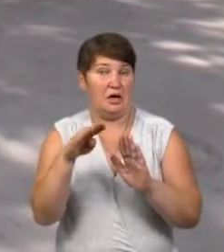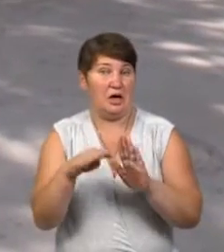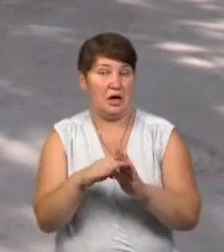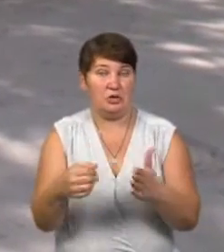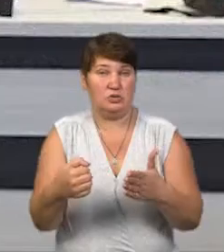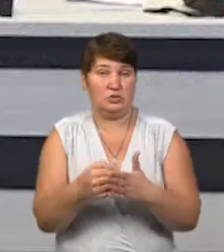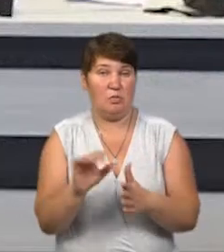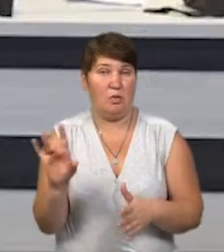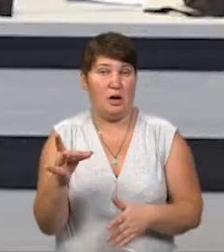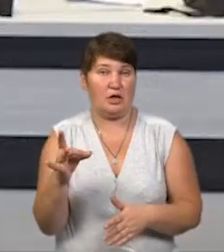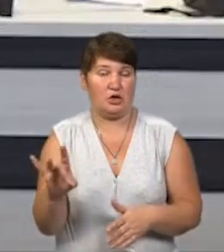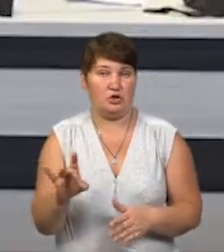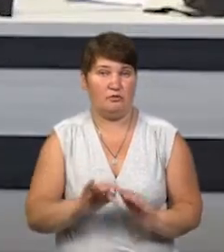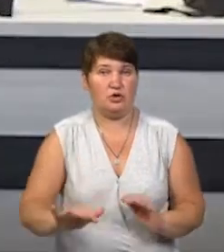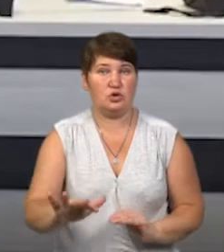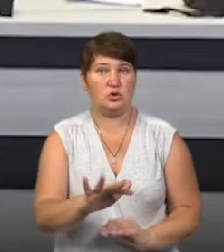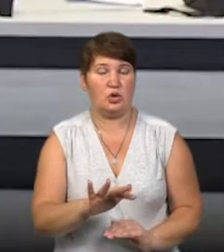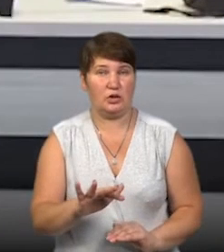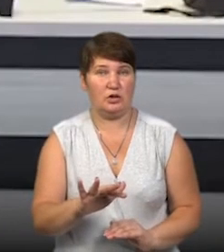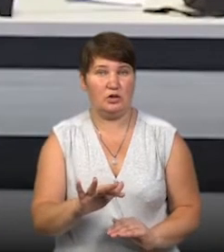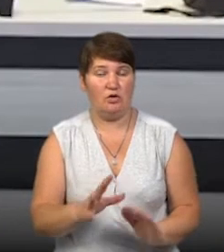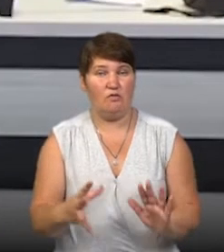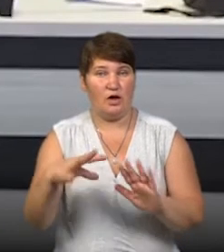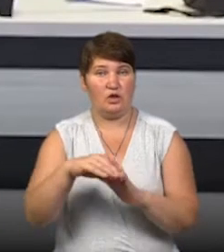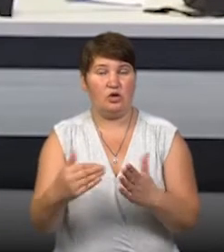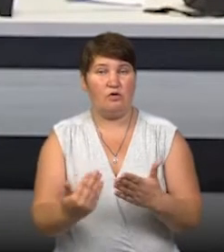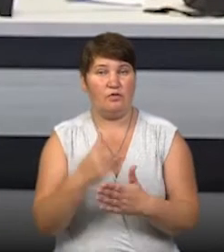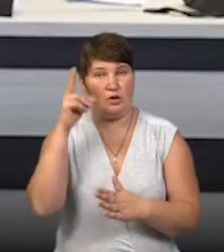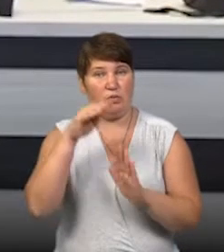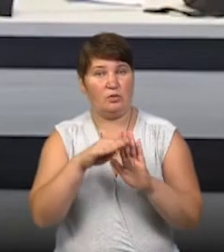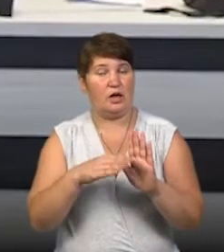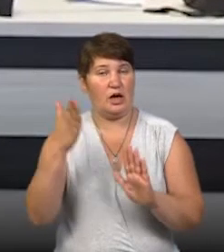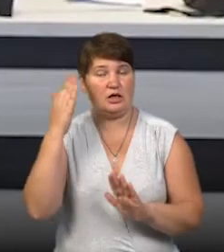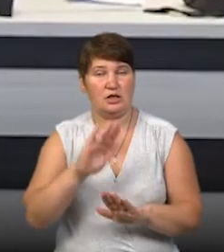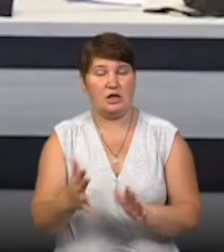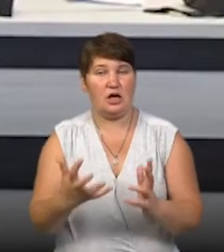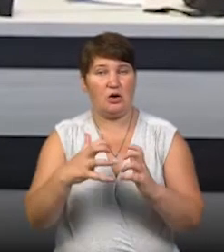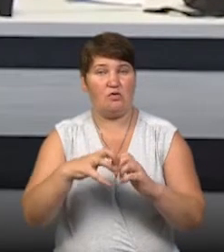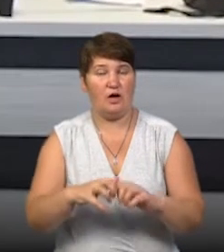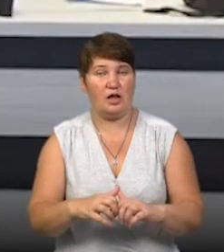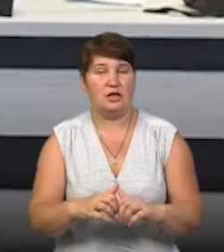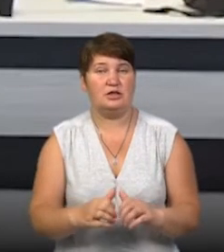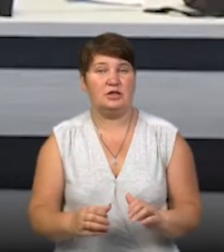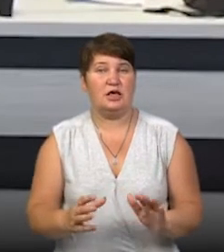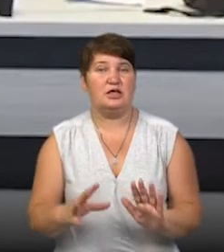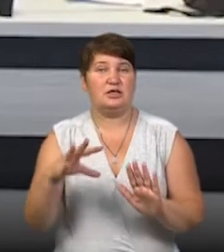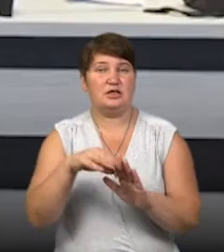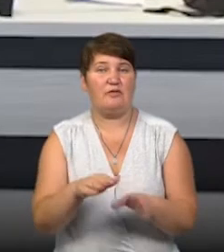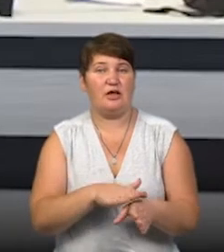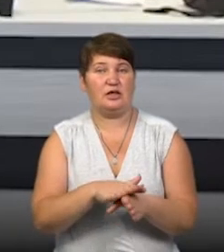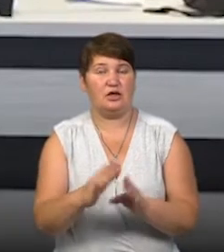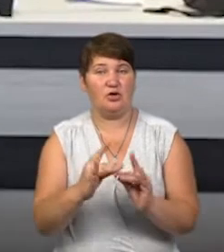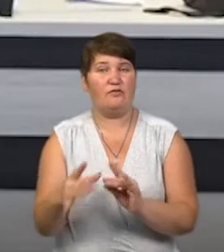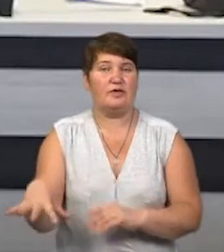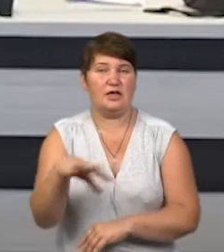помаранчевої зони. Введений новий показник, який раніше не рахували, це завантаженість ліжок взагалі усіма пацієнтами